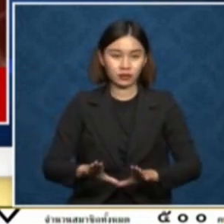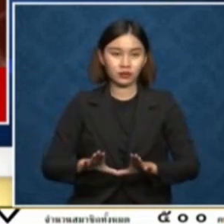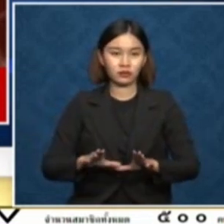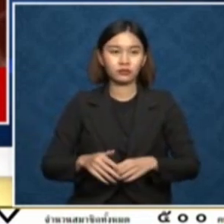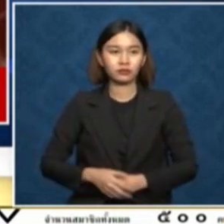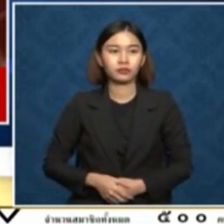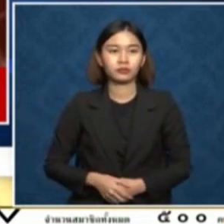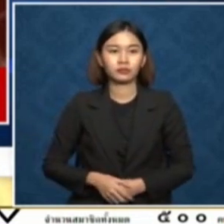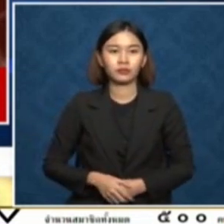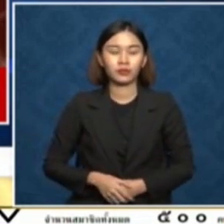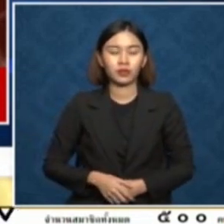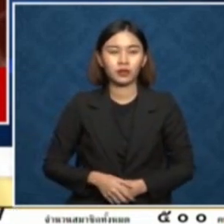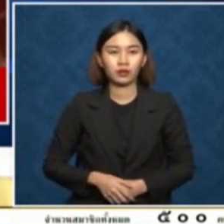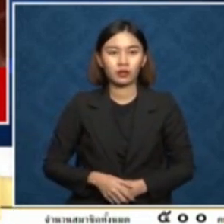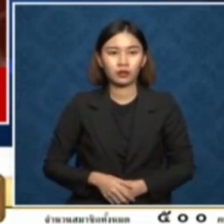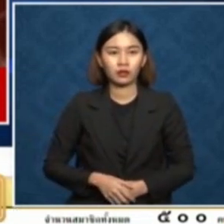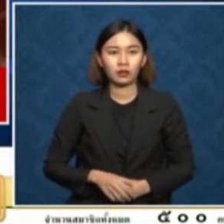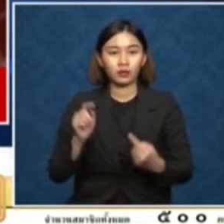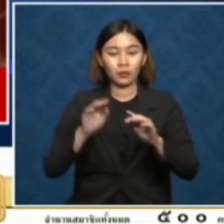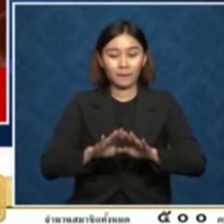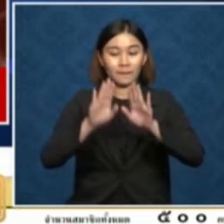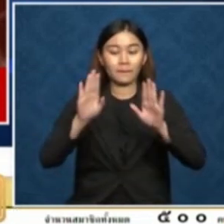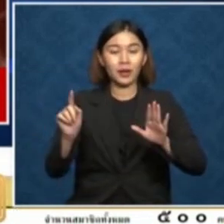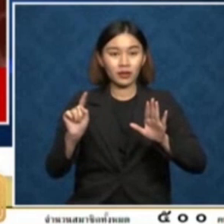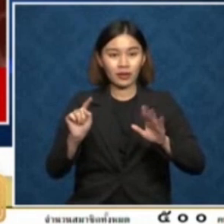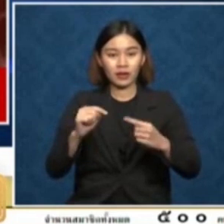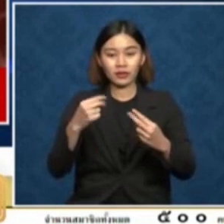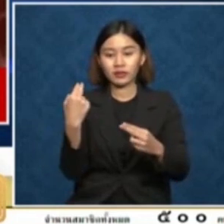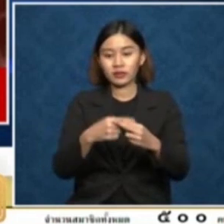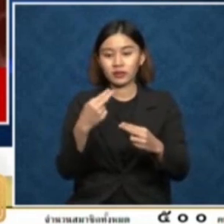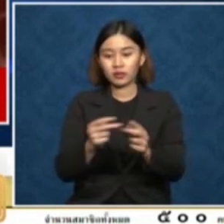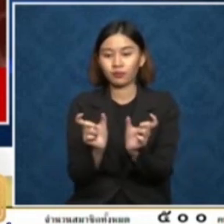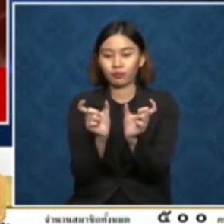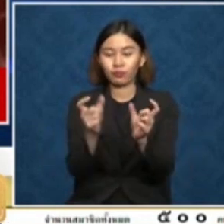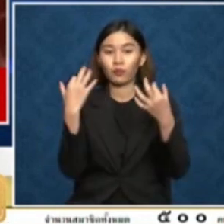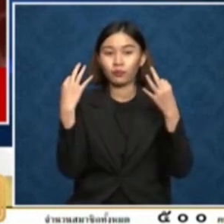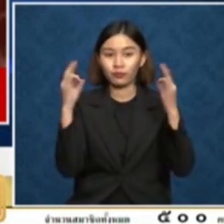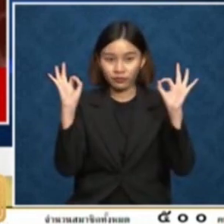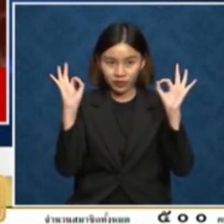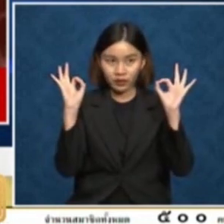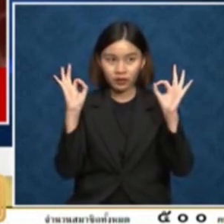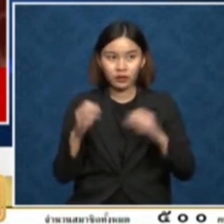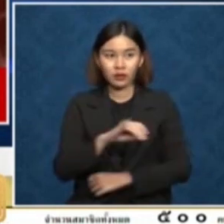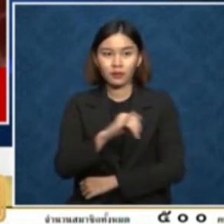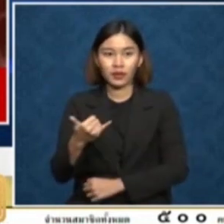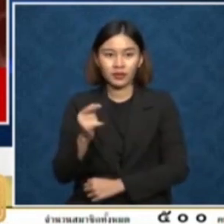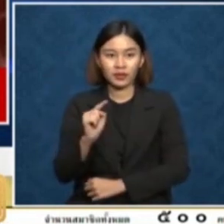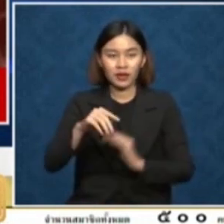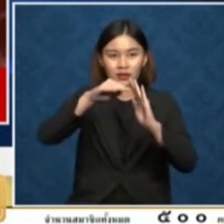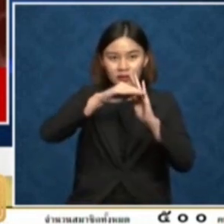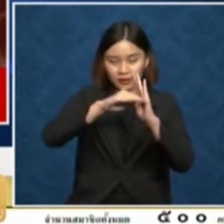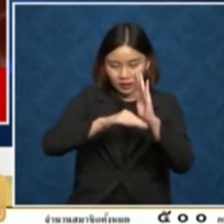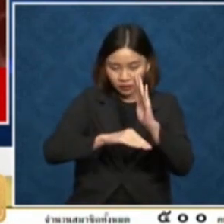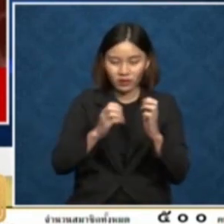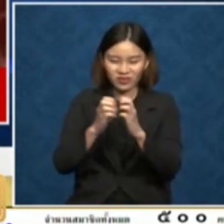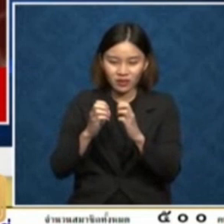สาธารณะด้านสาธารณสุขโดยกระบวนการดูแลรักษาสุขภาพครับย่อมเกี่ยวเนื่องกับเพศกำเนิดของบุคคลนั้น